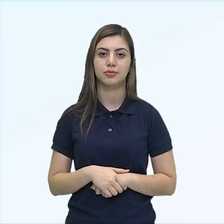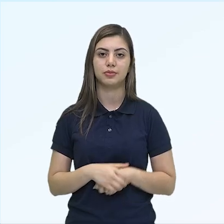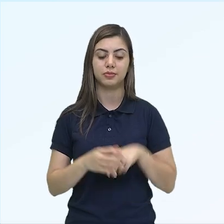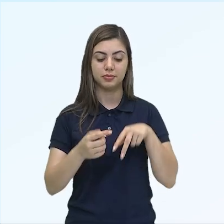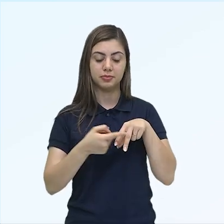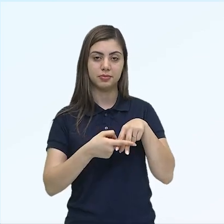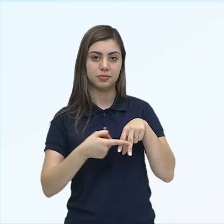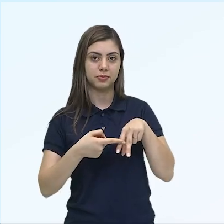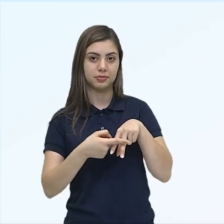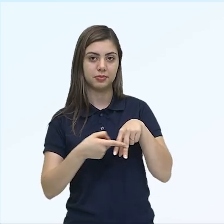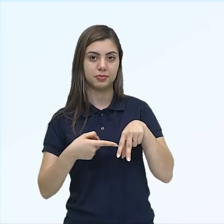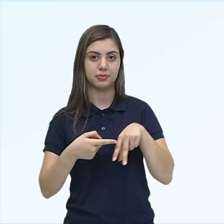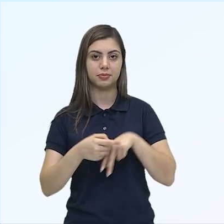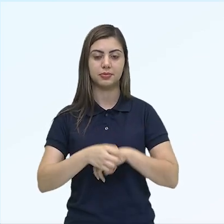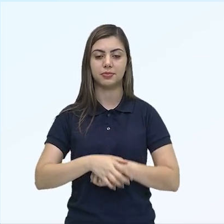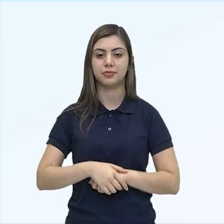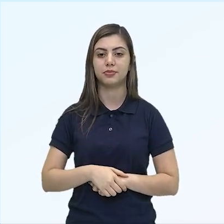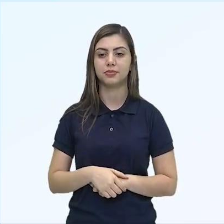Skirt, saia.